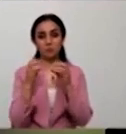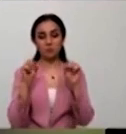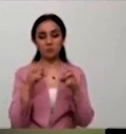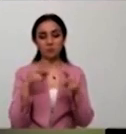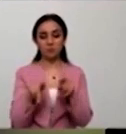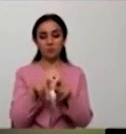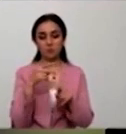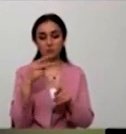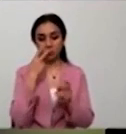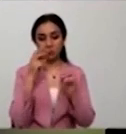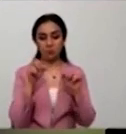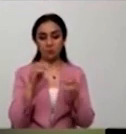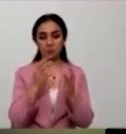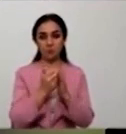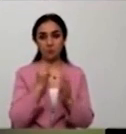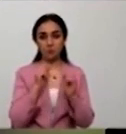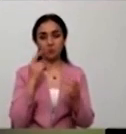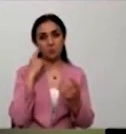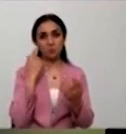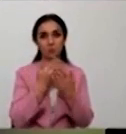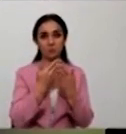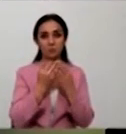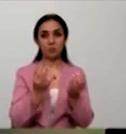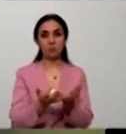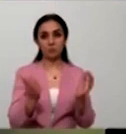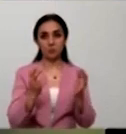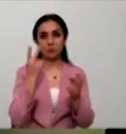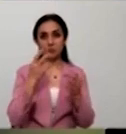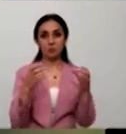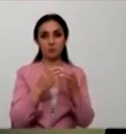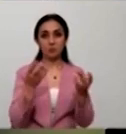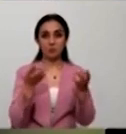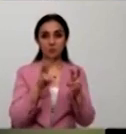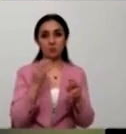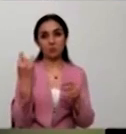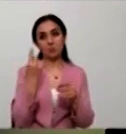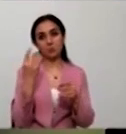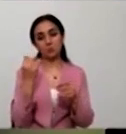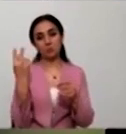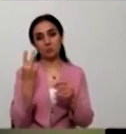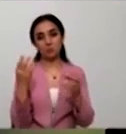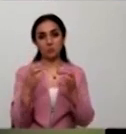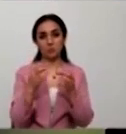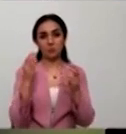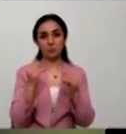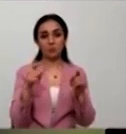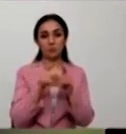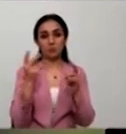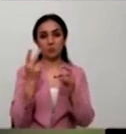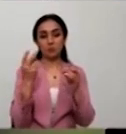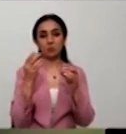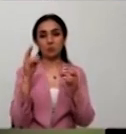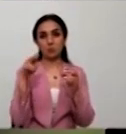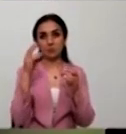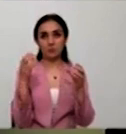imkoniyatlarini tengligini ko'rib olishimiz mumkin. Faraz qiling, savatchada ikkita jamoa qoldi, birinchi va ikkinchi jamoa. Ana endi o'sha jamoalardan biz